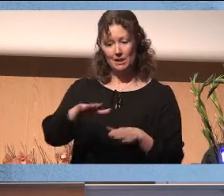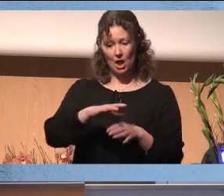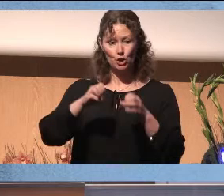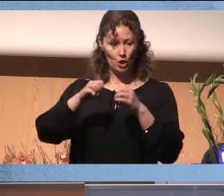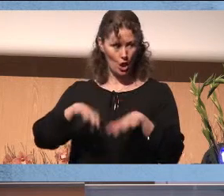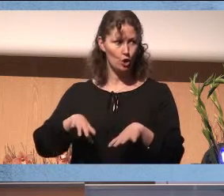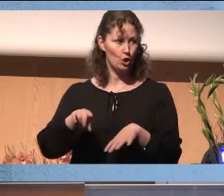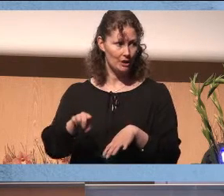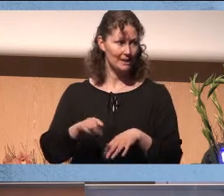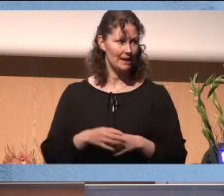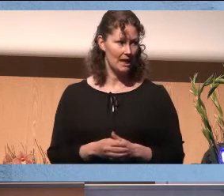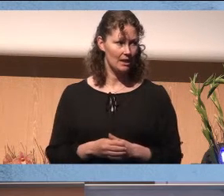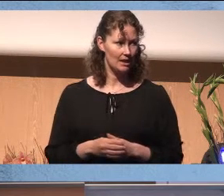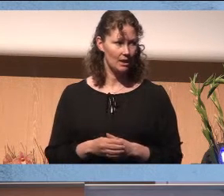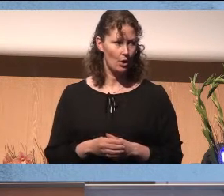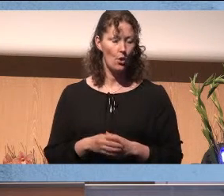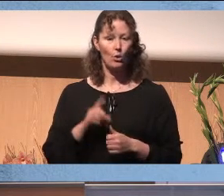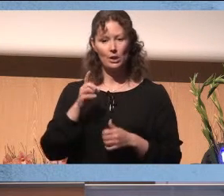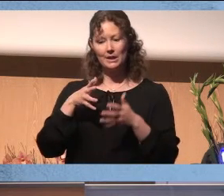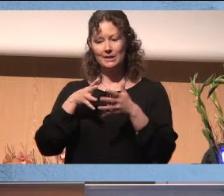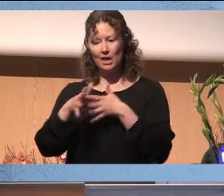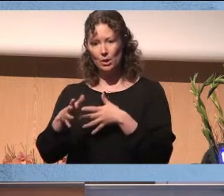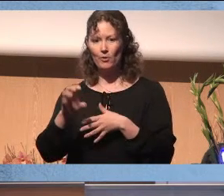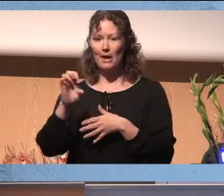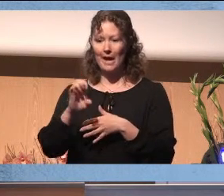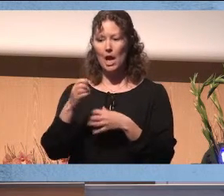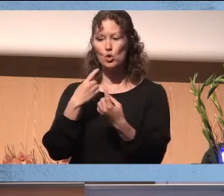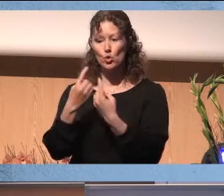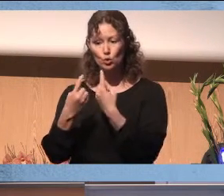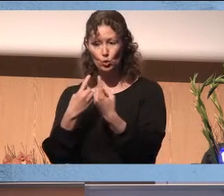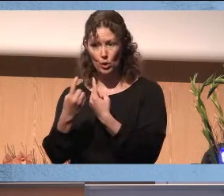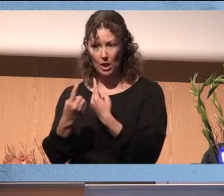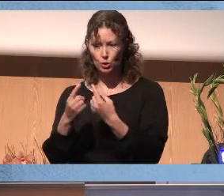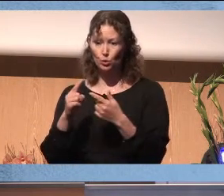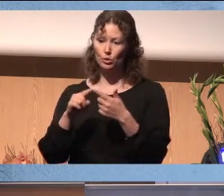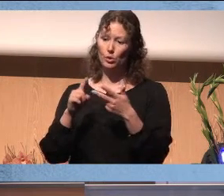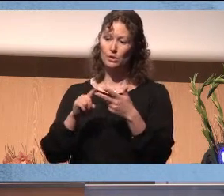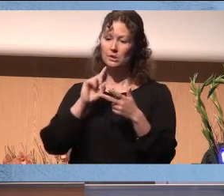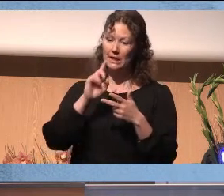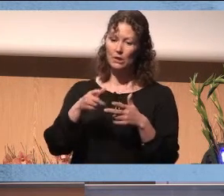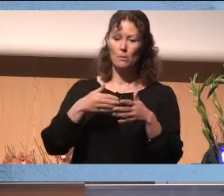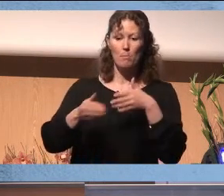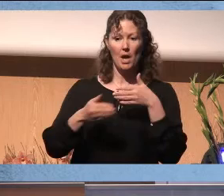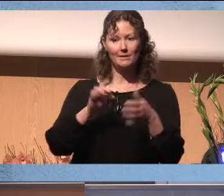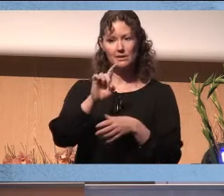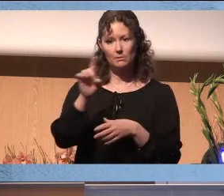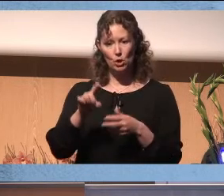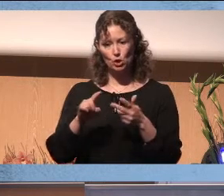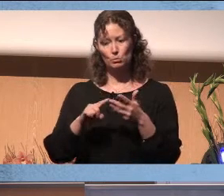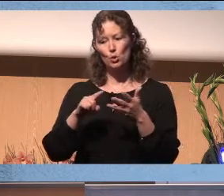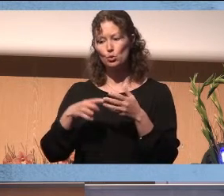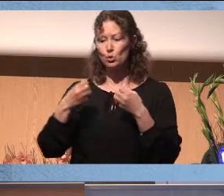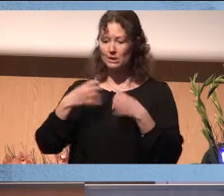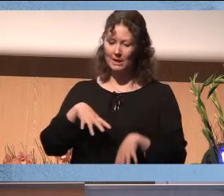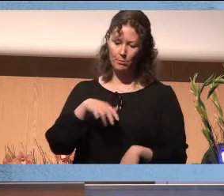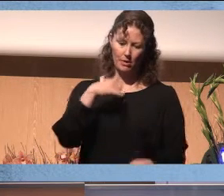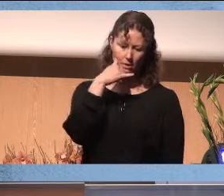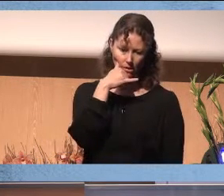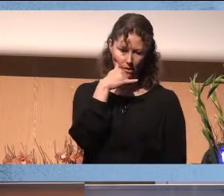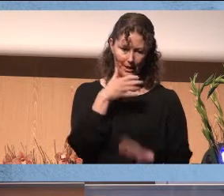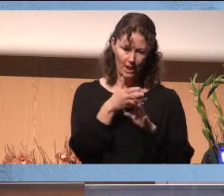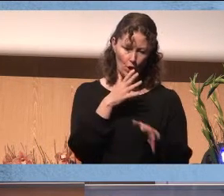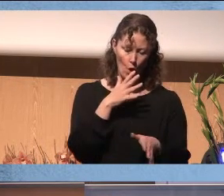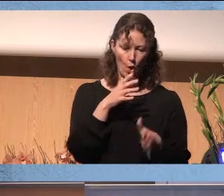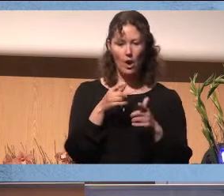løsninger. Gjennomføre e-konsultasjon, stille praktiske spørsmål, slipp å sitte i telefonkø eller faktisk